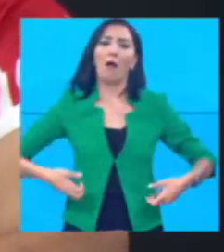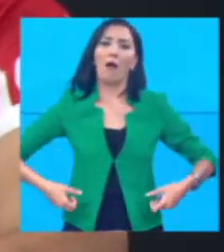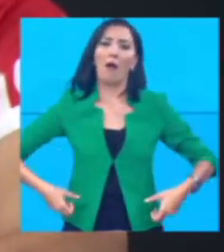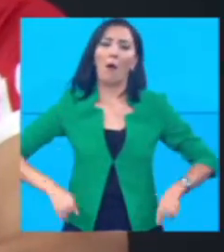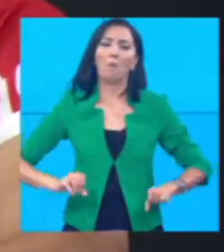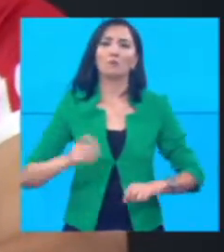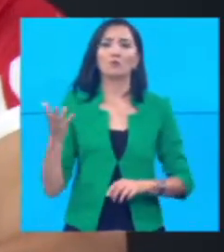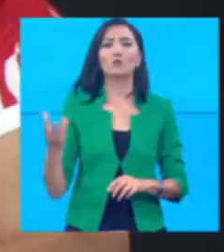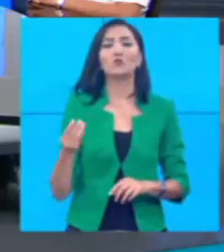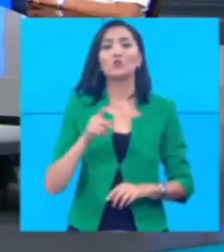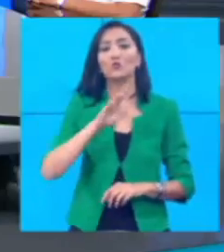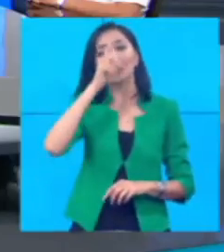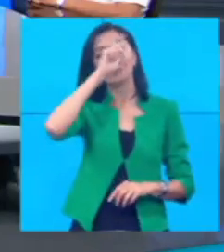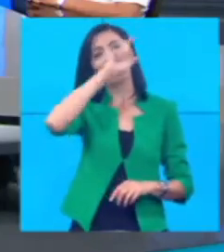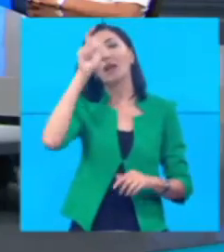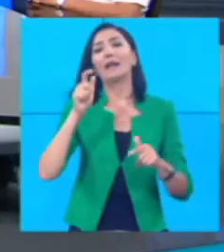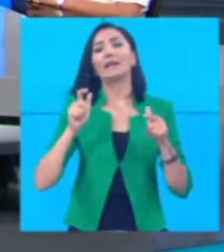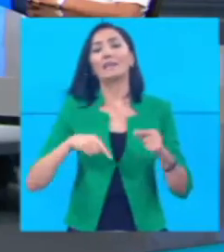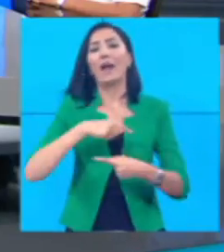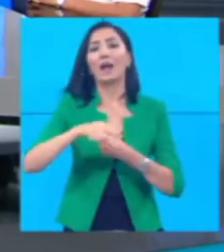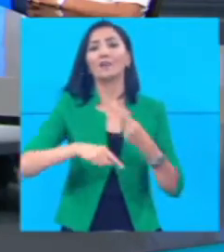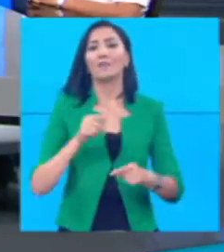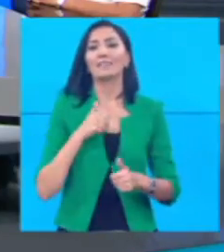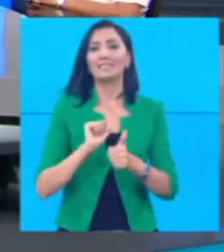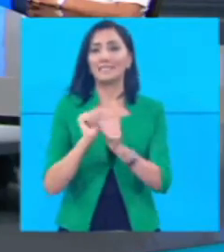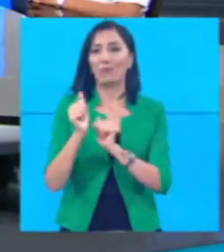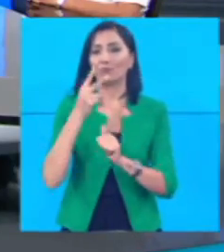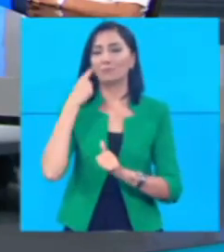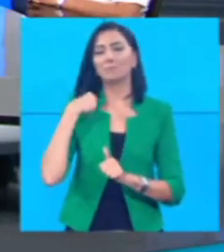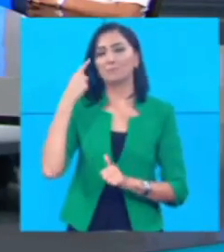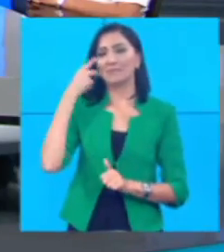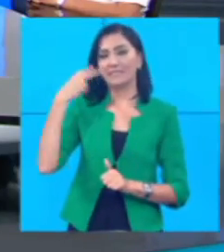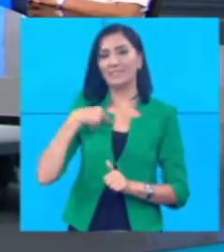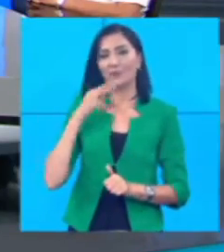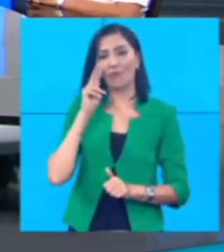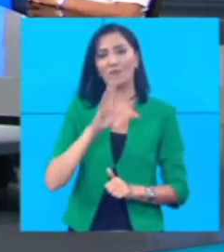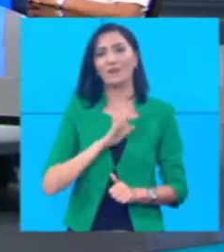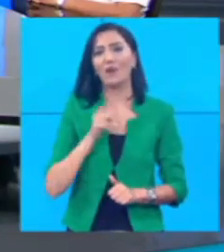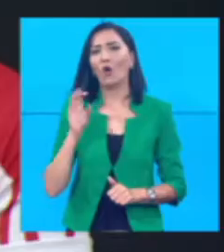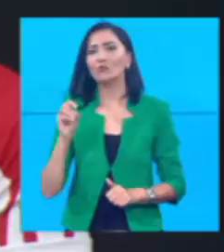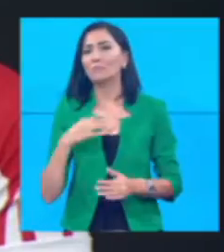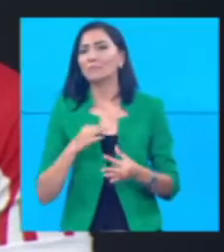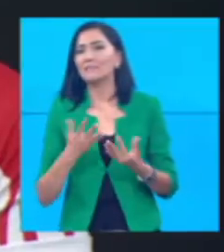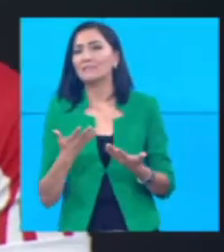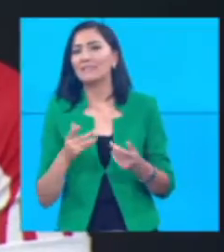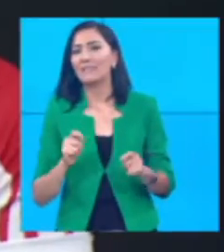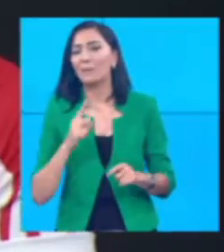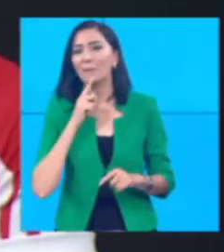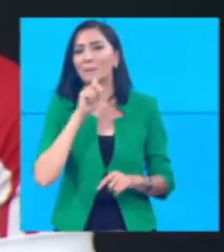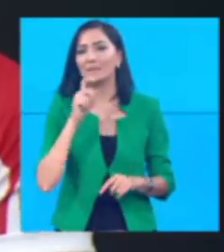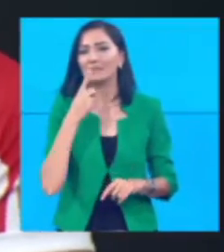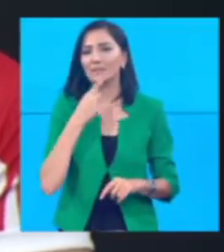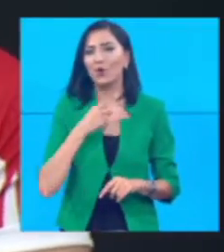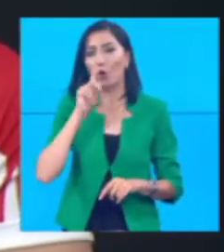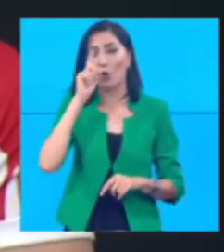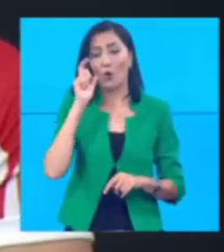çoğu. Yani Türkiye'nin her yerinden arıyorlar sporcular. İşte bizi görüyorlar. Yapmış. Diyorlar ki hocam yani biz nasıl yaparız bu işi? Ben de diyorum